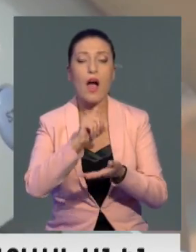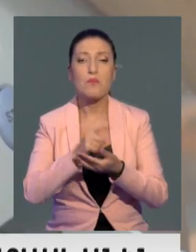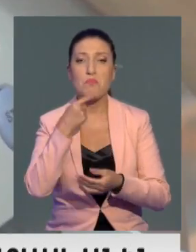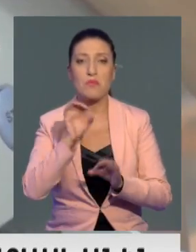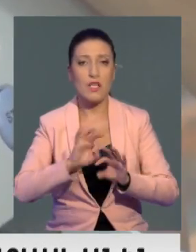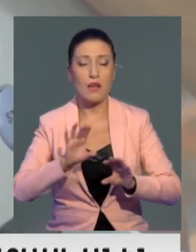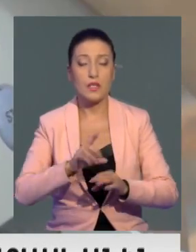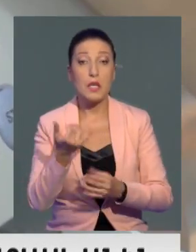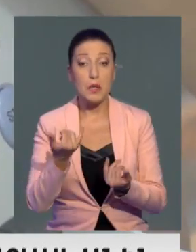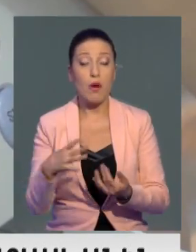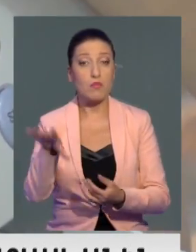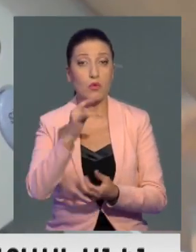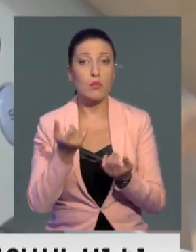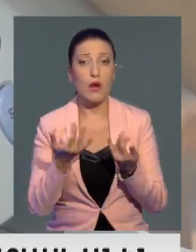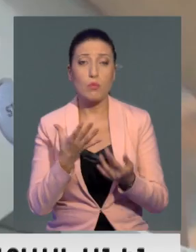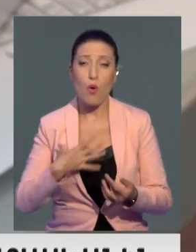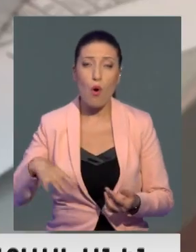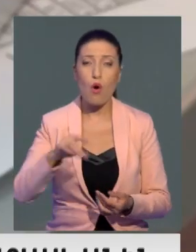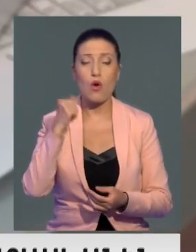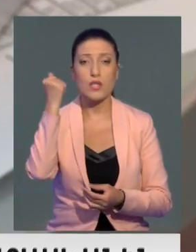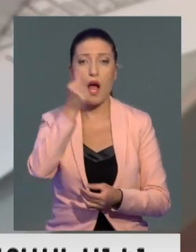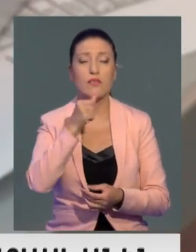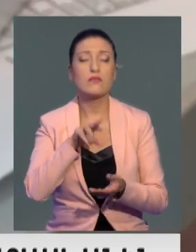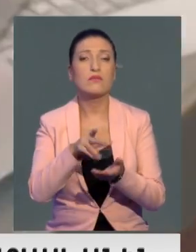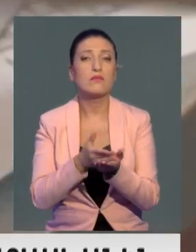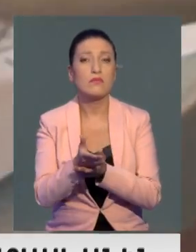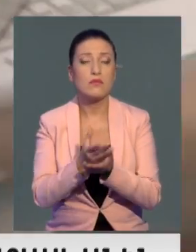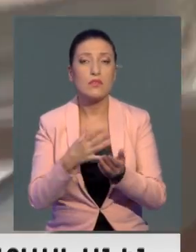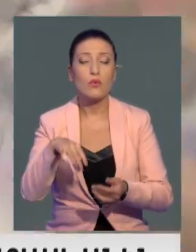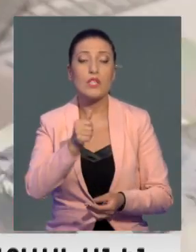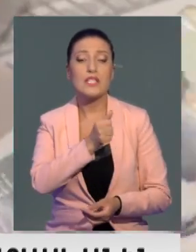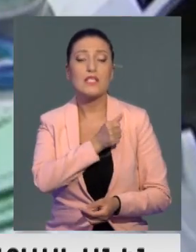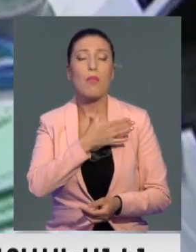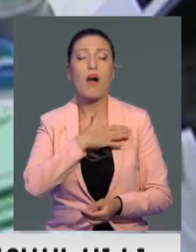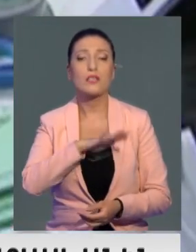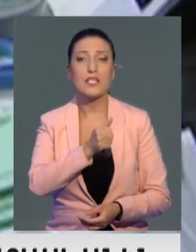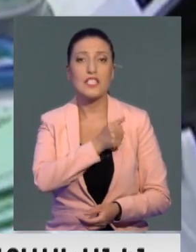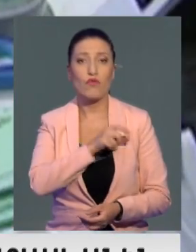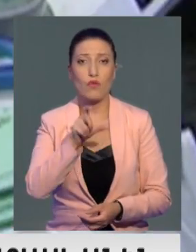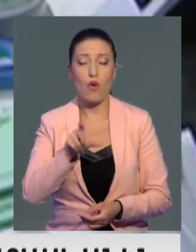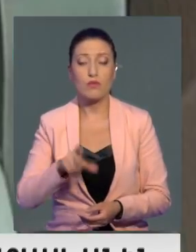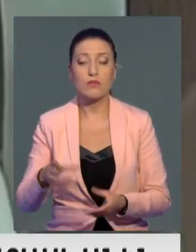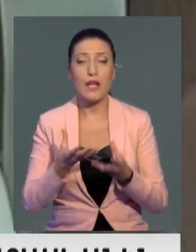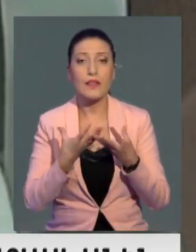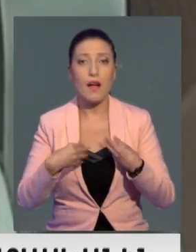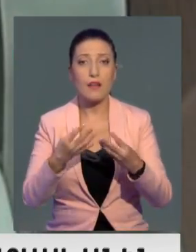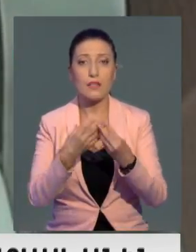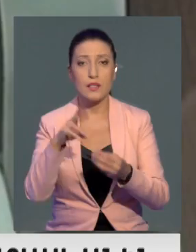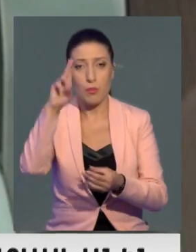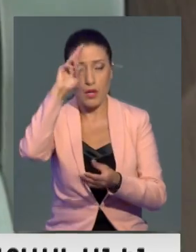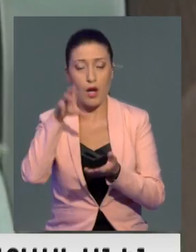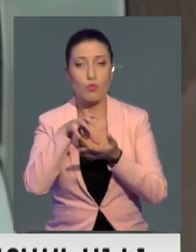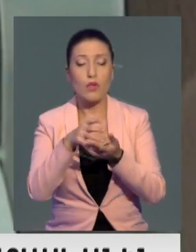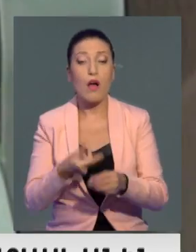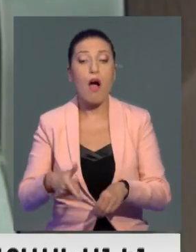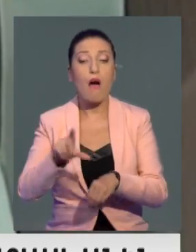Հիմա նրանք պահանջում են, որ այս բոլոր տարիների ընթացքում զոհված հաշմանդամություն ստացած բոլոր զինծառայողների ընտանիքներին հատկացվի բյուջեի ավելցուկային գումարը, քանի